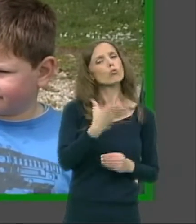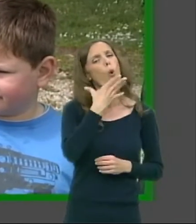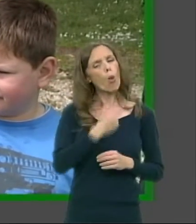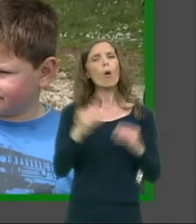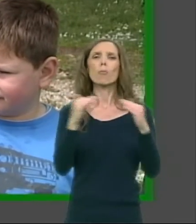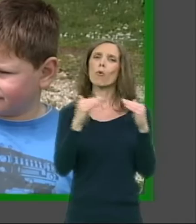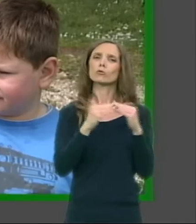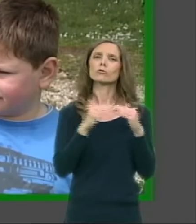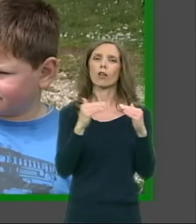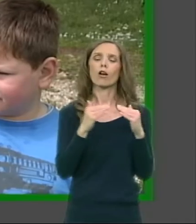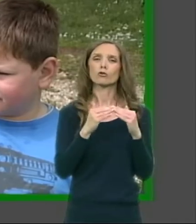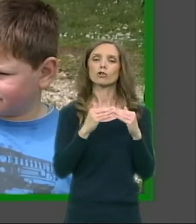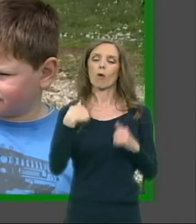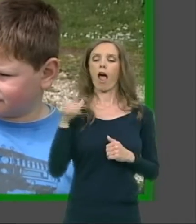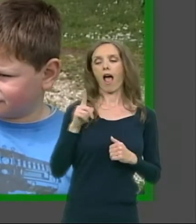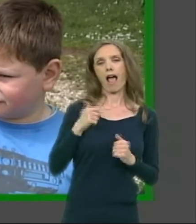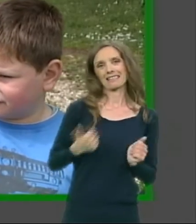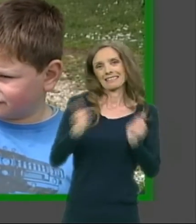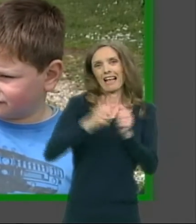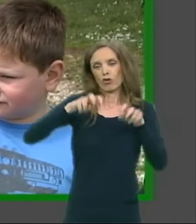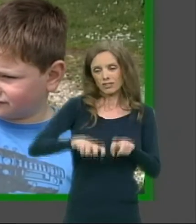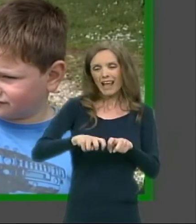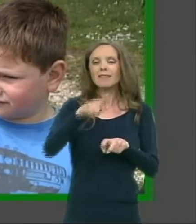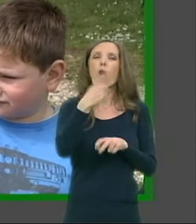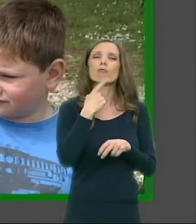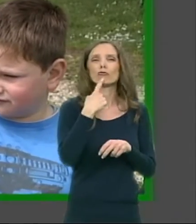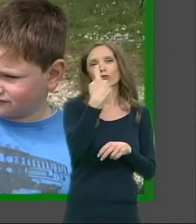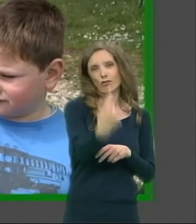Lepo! Ja i ona sedim u zadnju, to ono sedim sa.